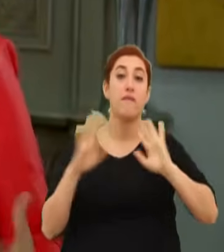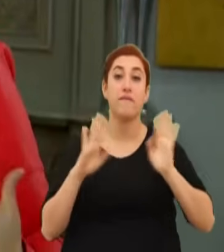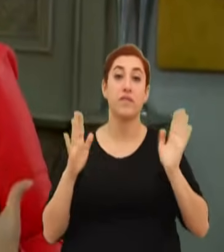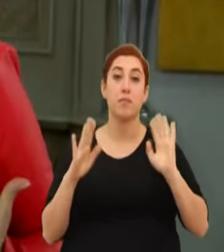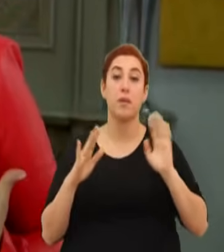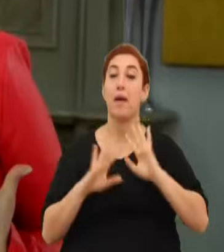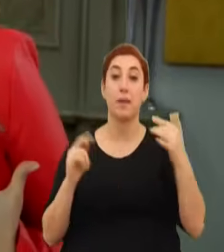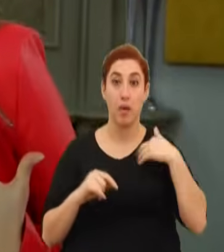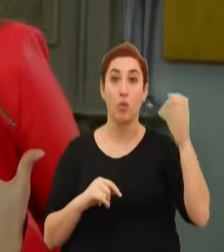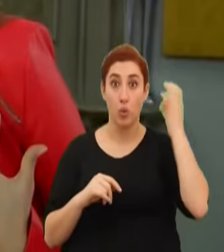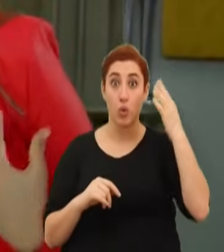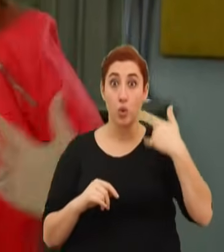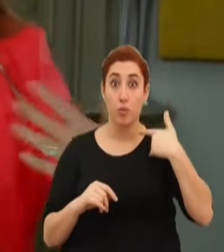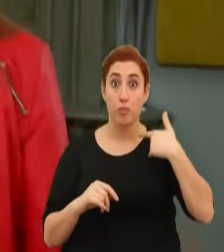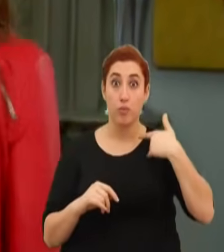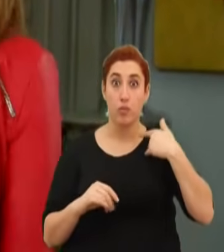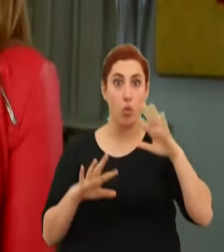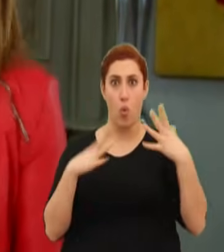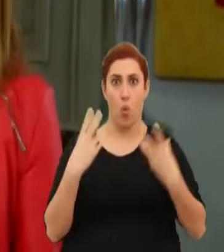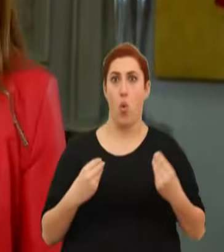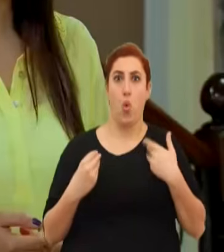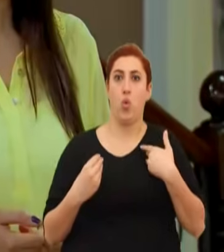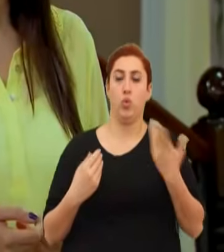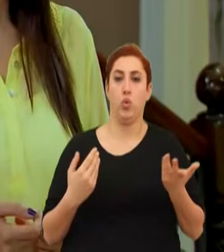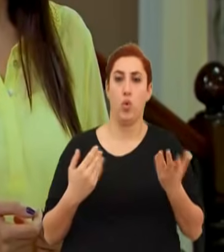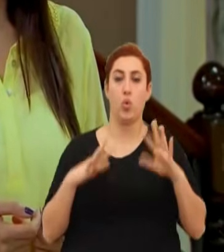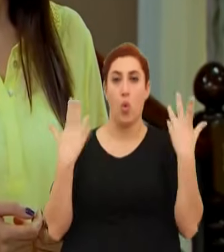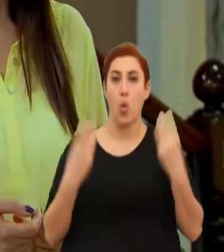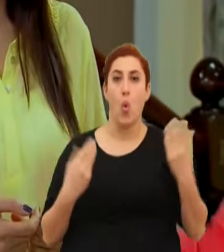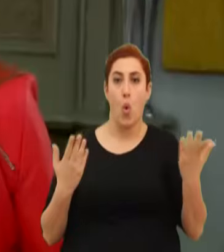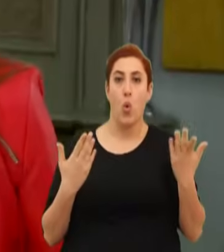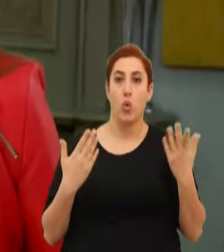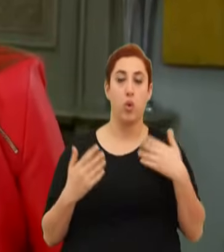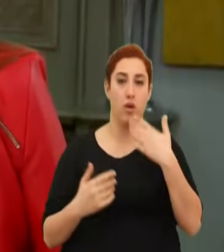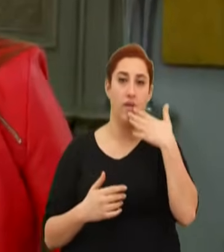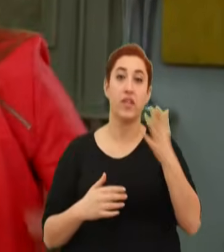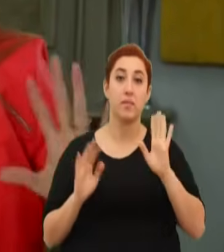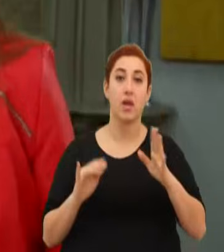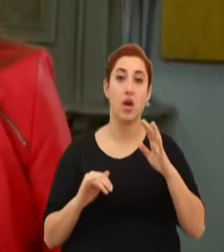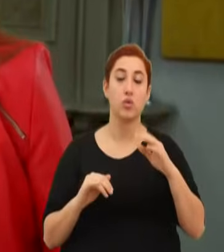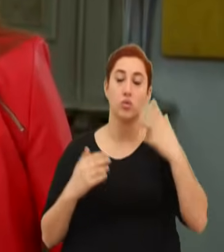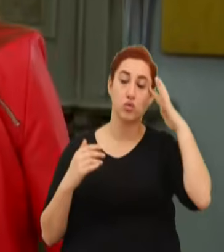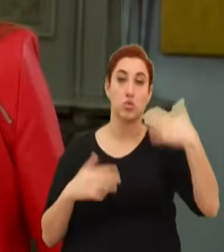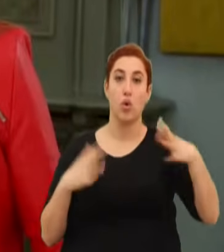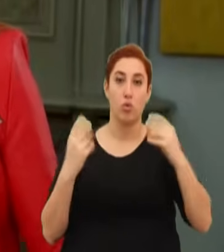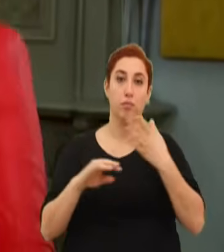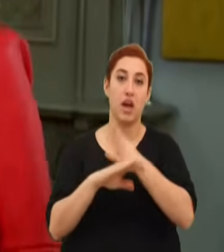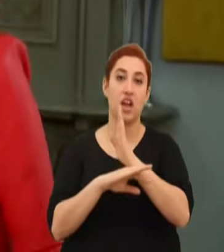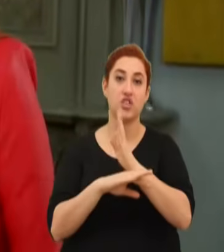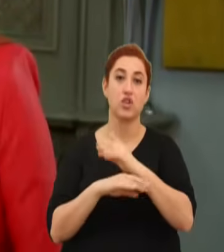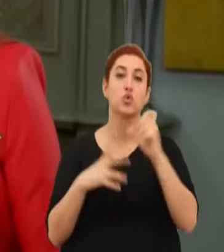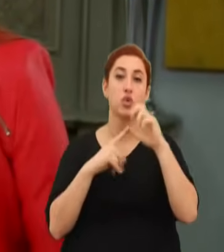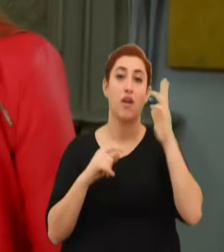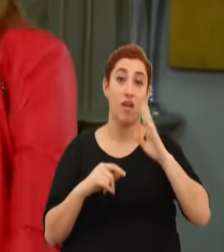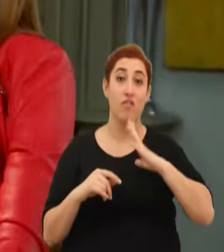yani. Hayır, ben duyduğumda var ya, ne oluyor ya? Ne oluyor falan dedim. Yani şok oldum gerçekten.